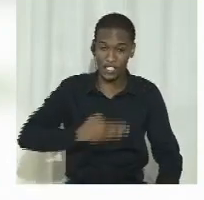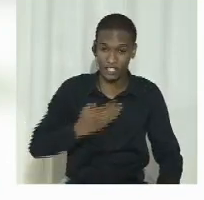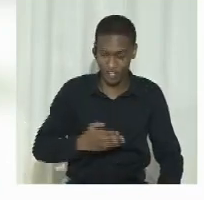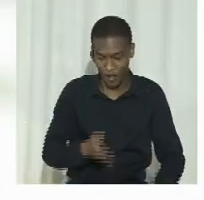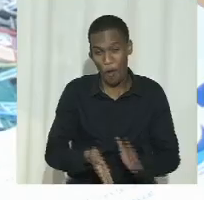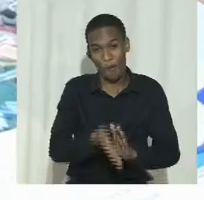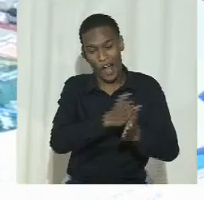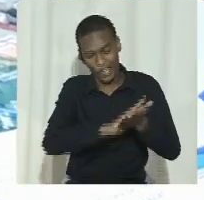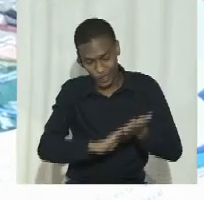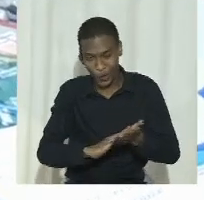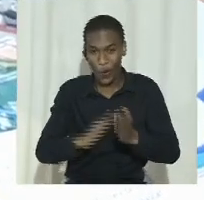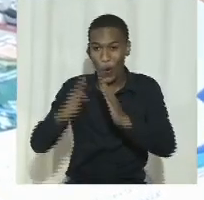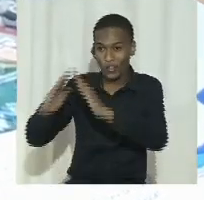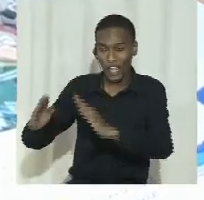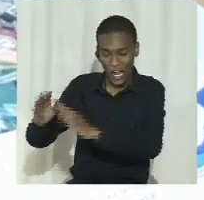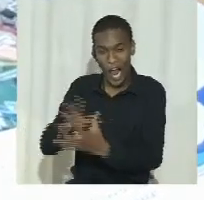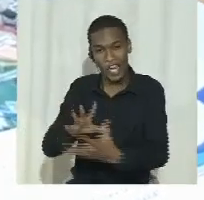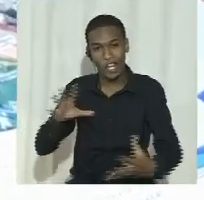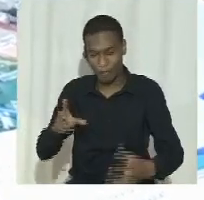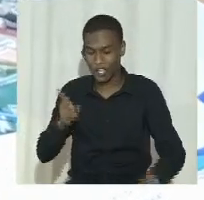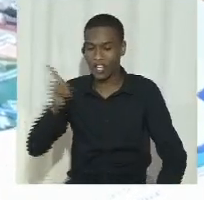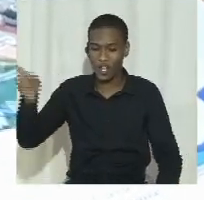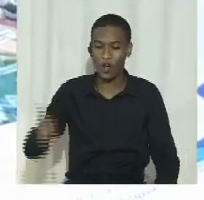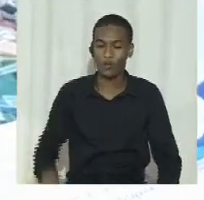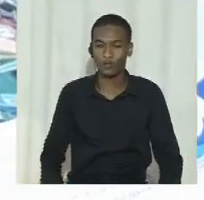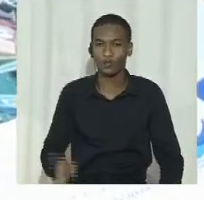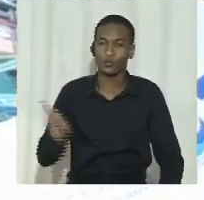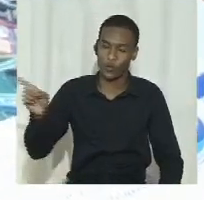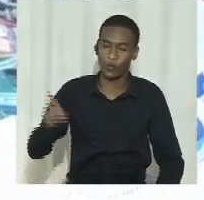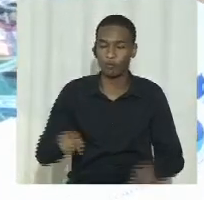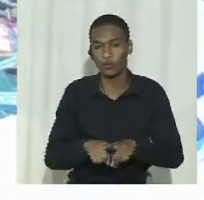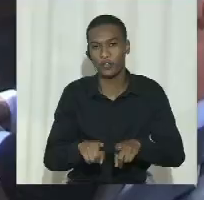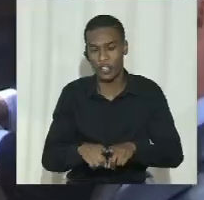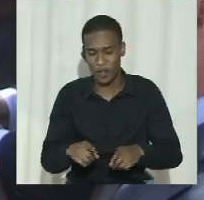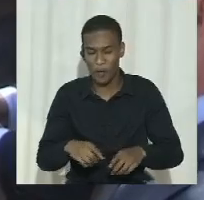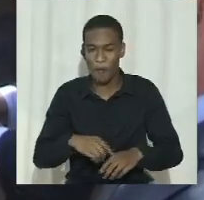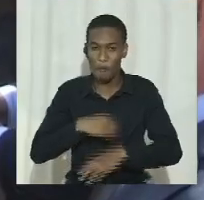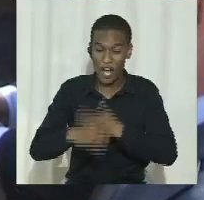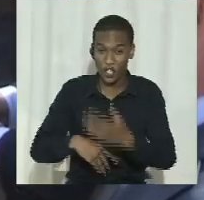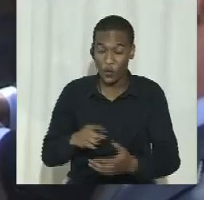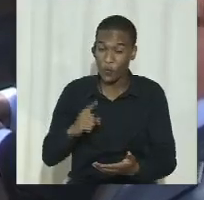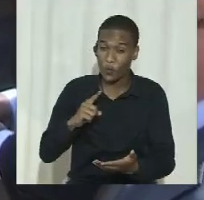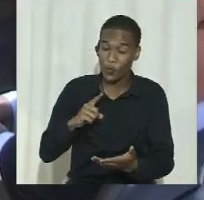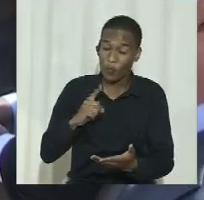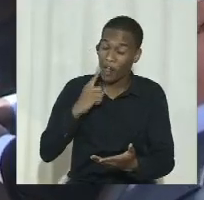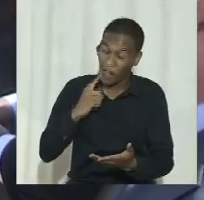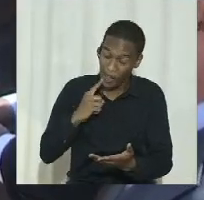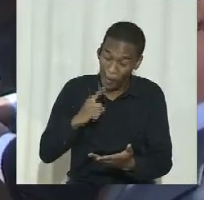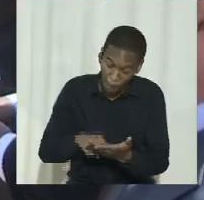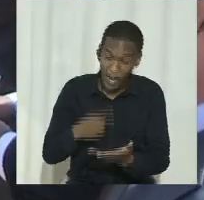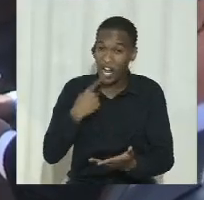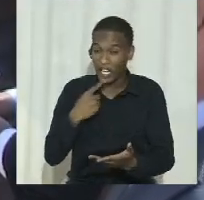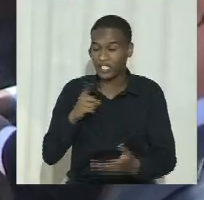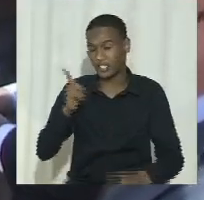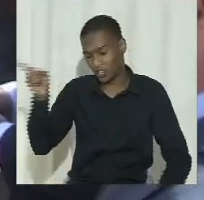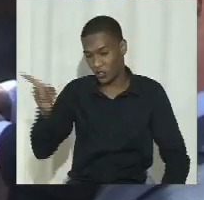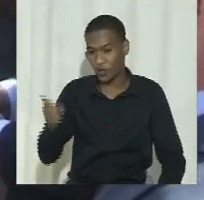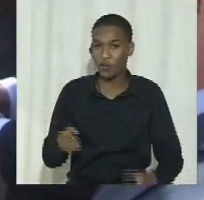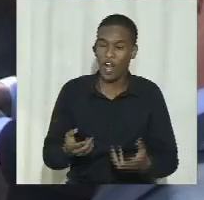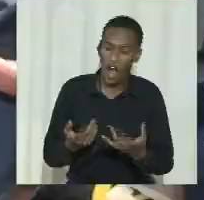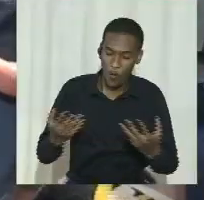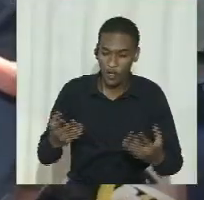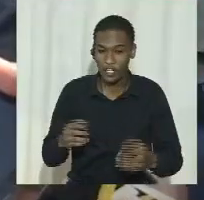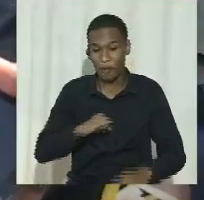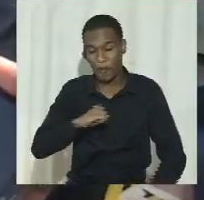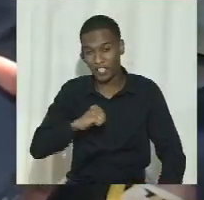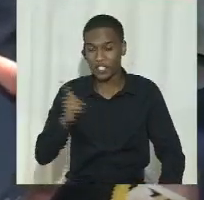indray asa eo amin'ity tetikasa andrana ho an'ny fikarakarana rano avy nampiasaina ity. Ity tetikasa ity dia tetikasa modely anankiray